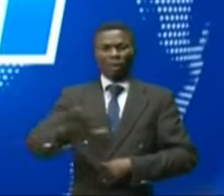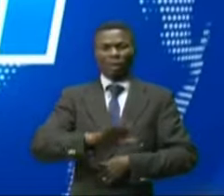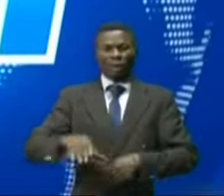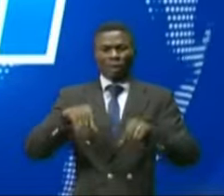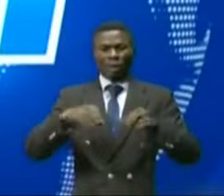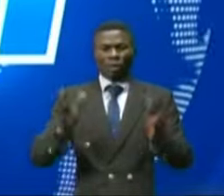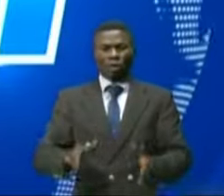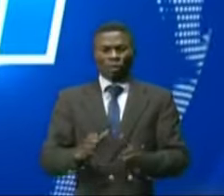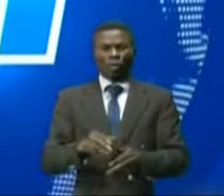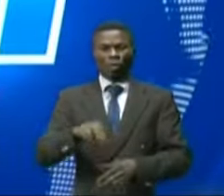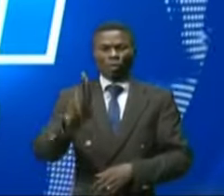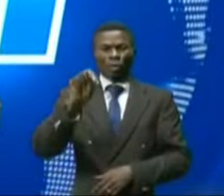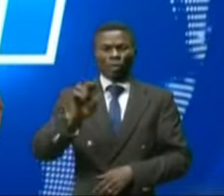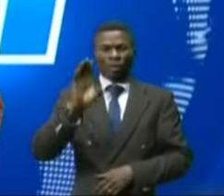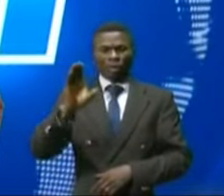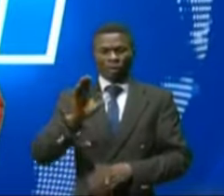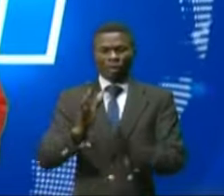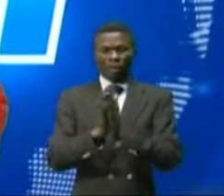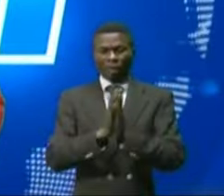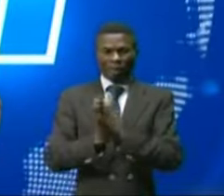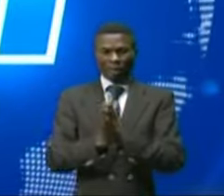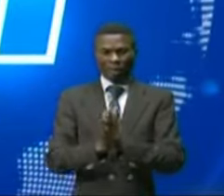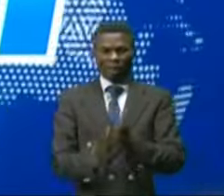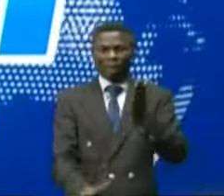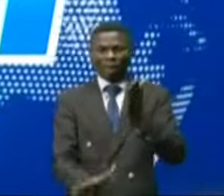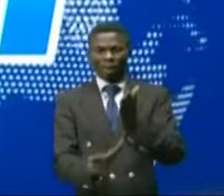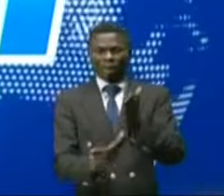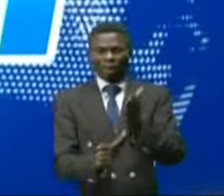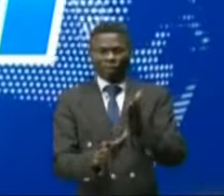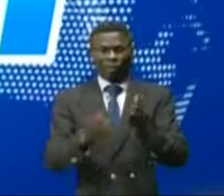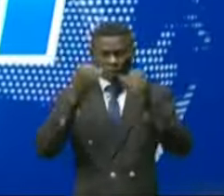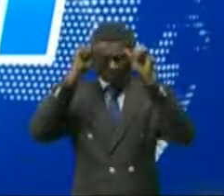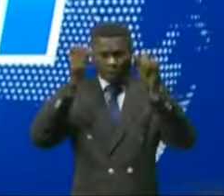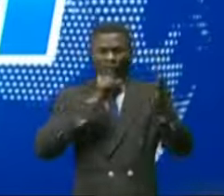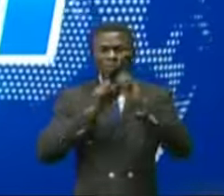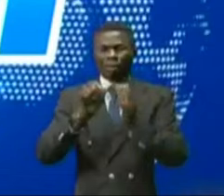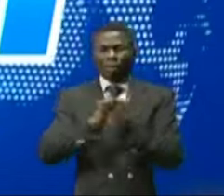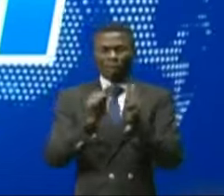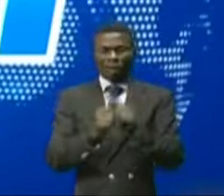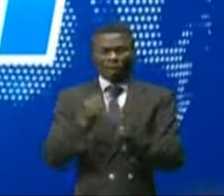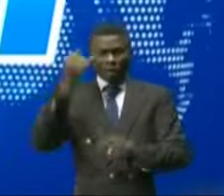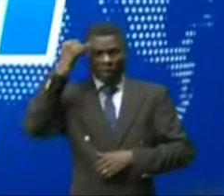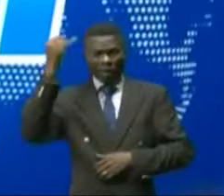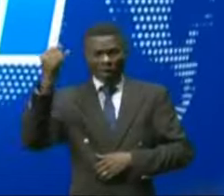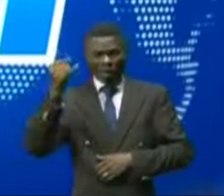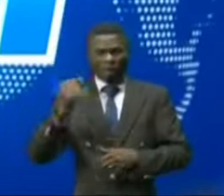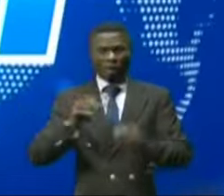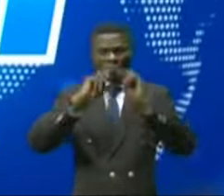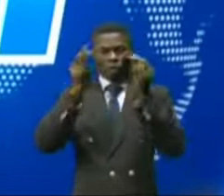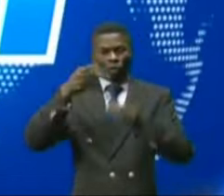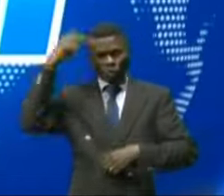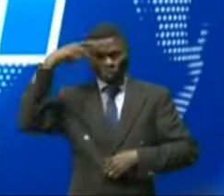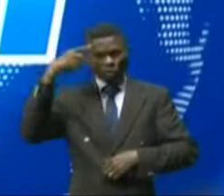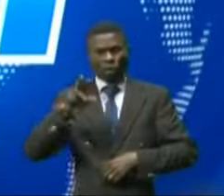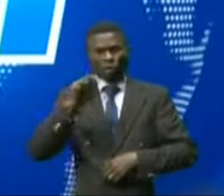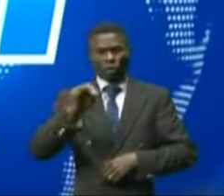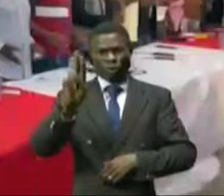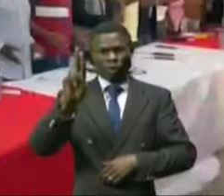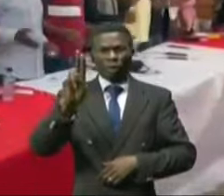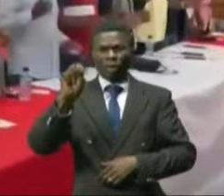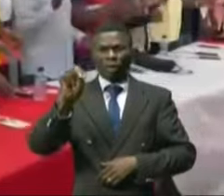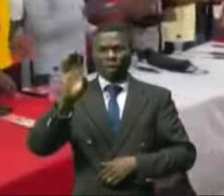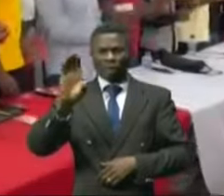de Vital Kamerhe étaient autour de leur vice-président. Ils ont parlé de l'idéologie de l'UNC. Reportage.